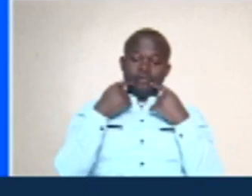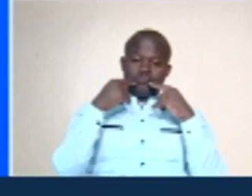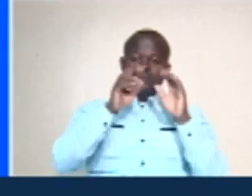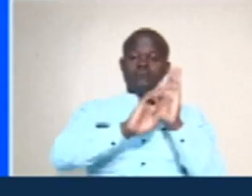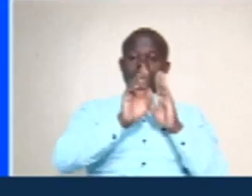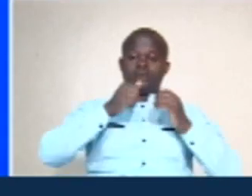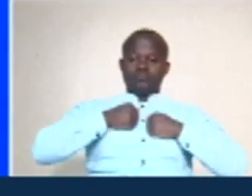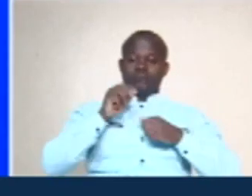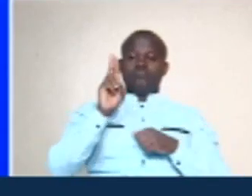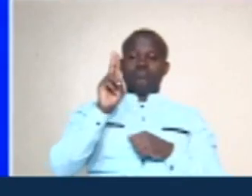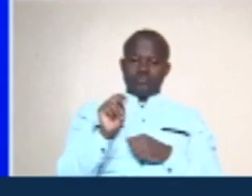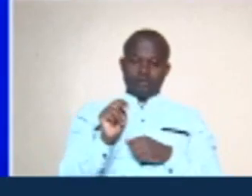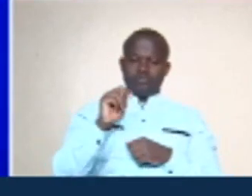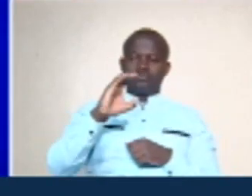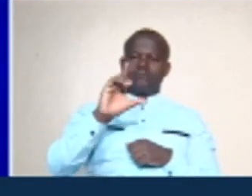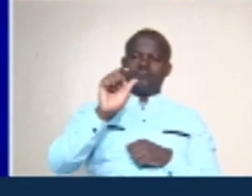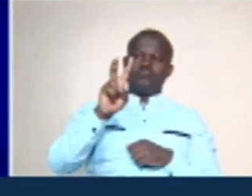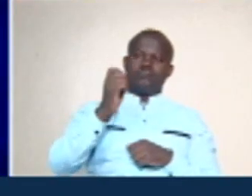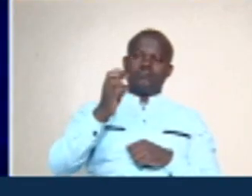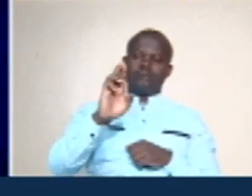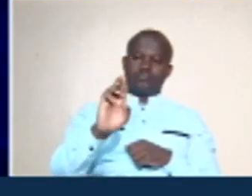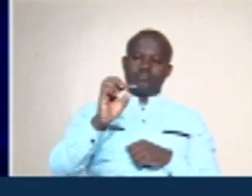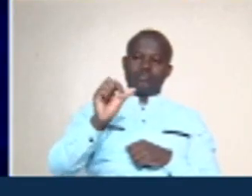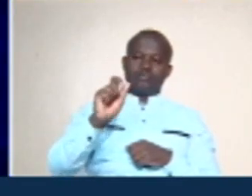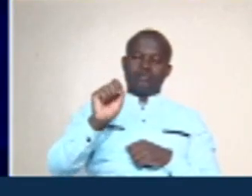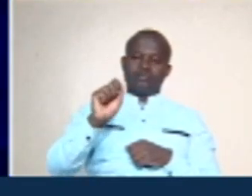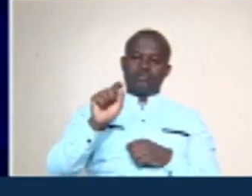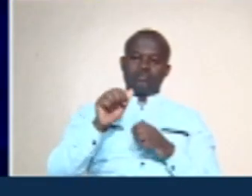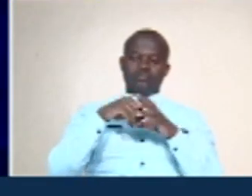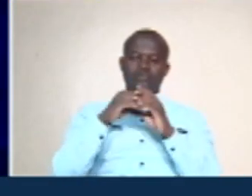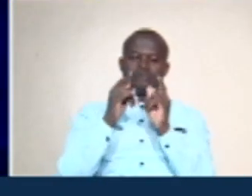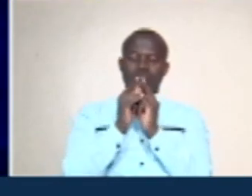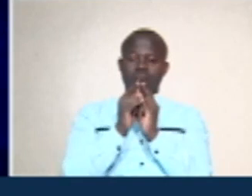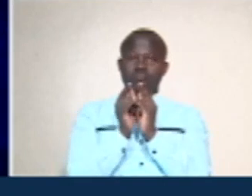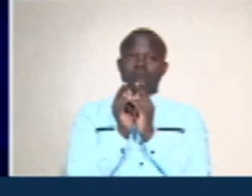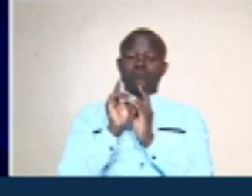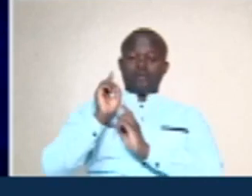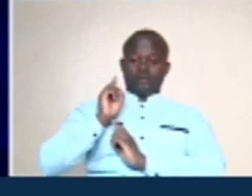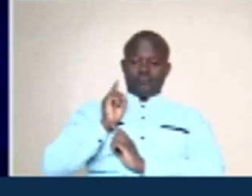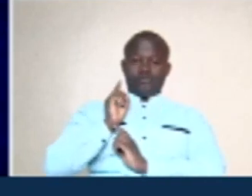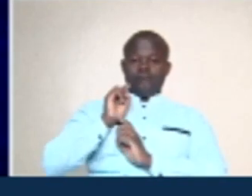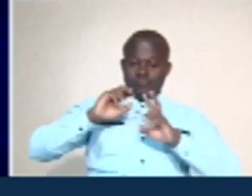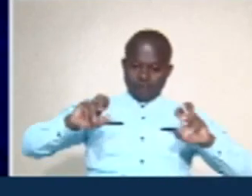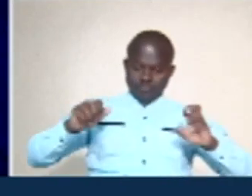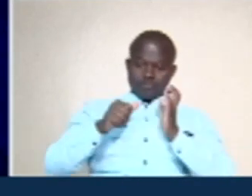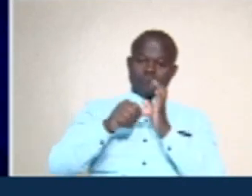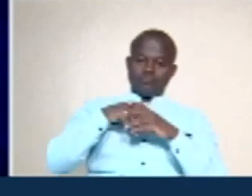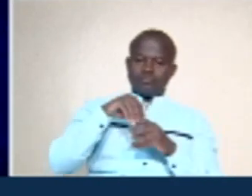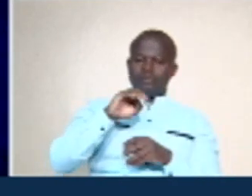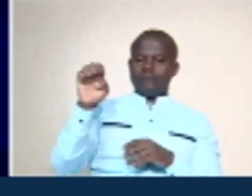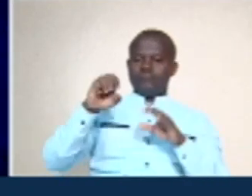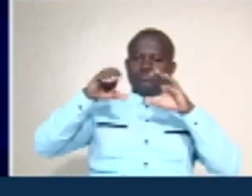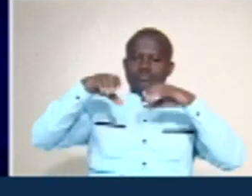Ambasaderi w'u Rwanda muri Loni Claver Gatete mu nama y'akanama ka Loni kigaga ku bibazo by'umutekano muke mu burasirazuba bwa Repubulika